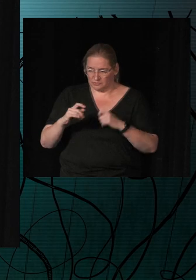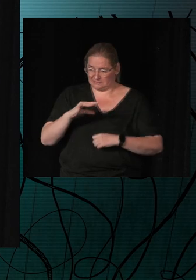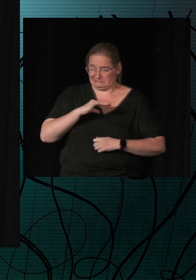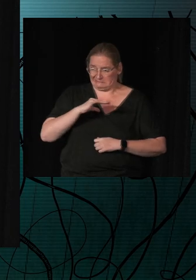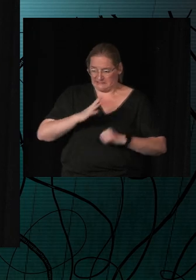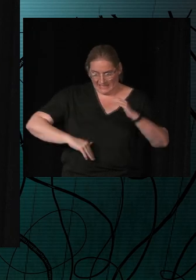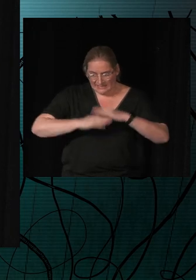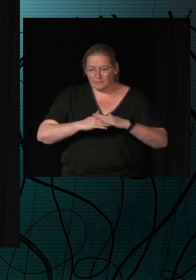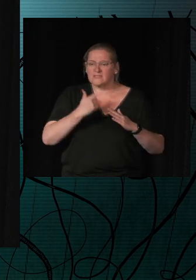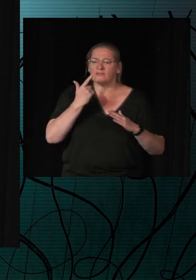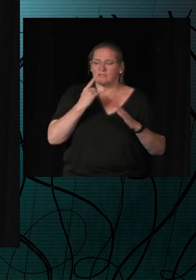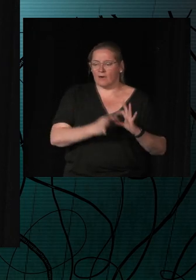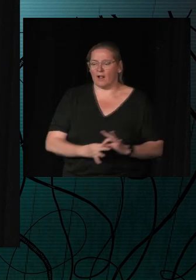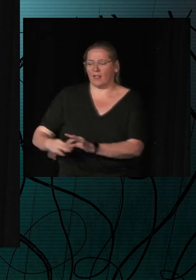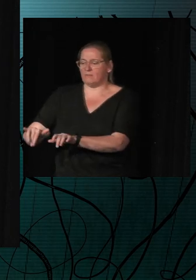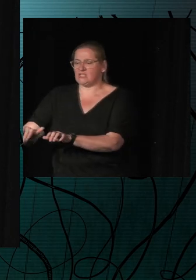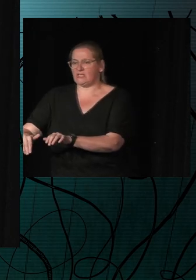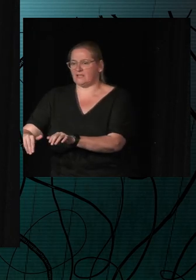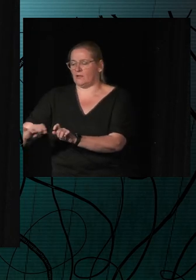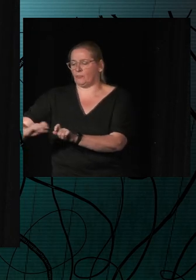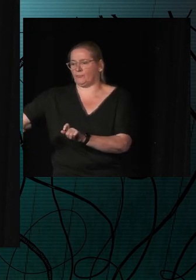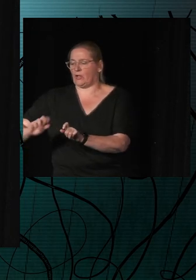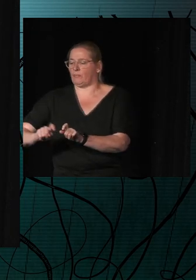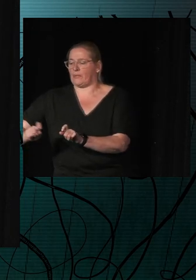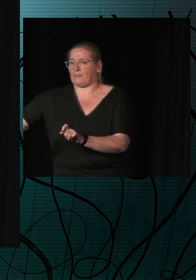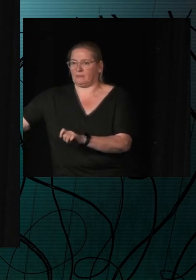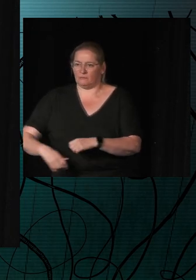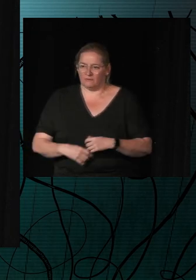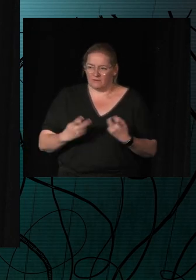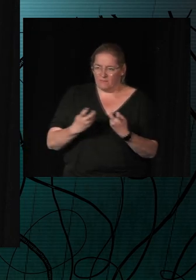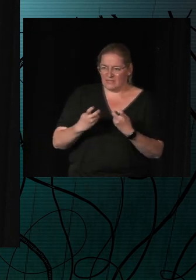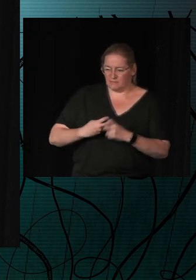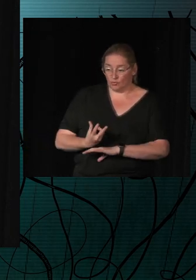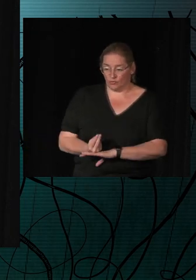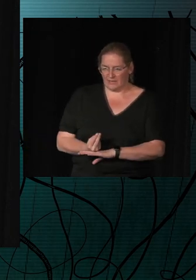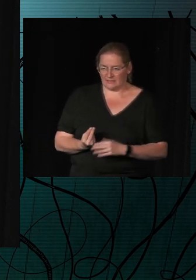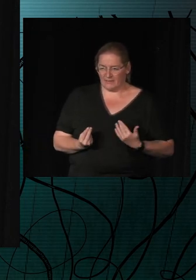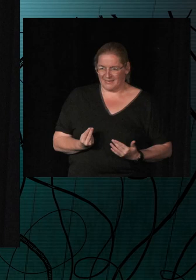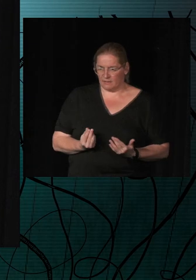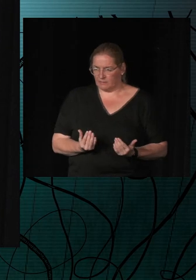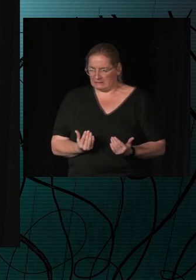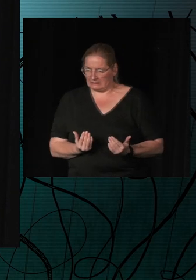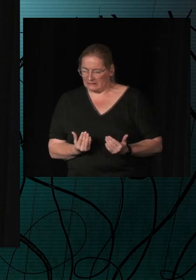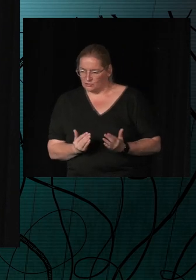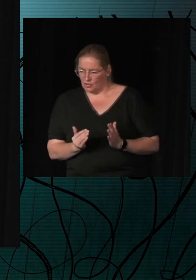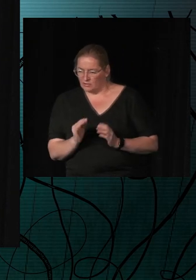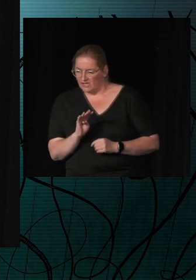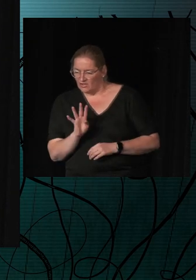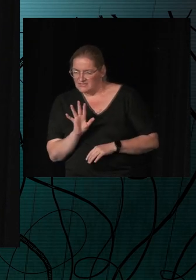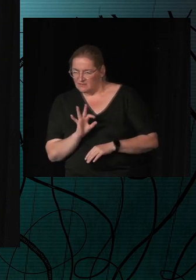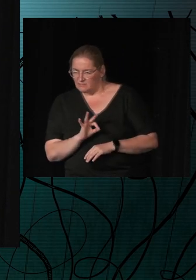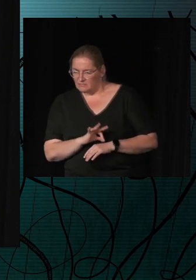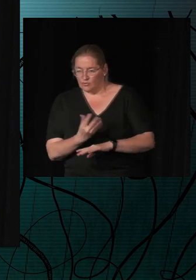des rubans encreur qui étaient limité donc en gros il fallait vraiment qu'on se dise bon là je vais sauvegarder maintenant et je sais qu'après il va peut-être falloir que j'attende 45 minutes de jeu avant de pouvoir